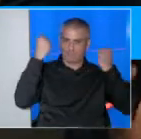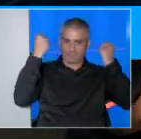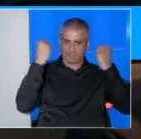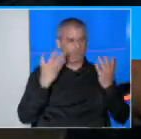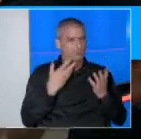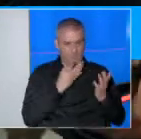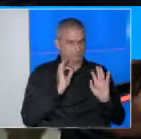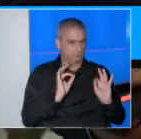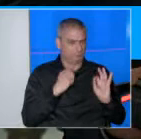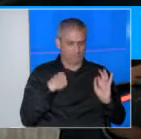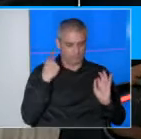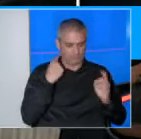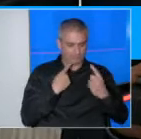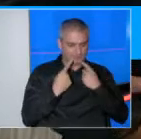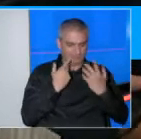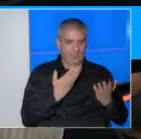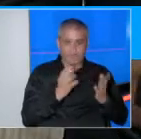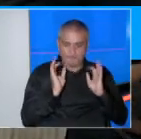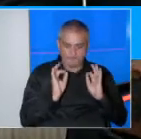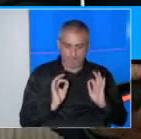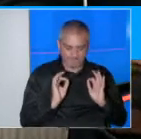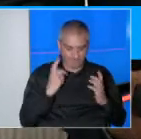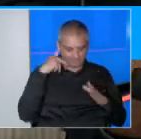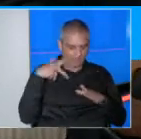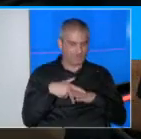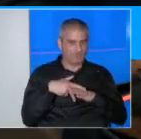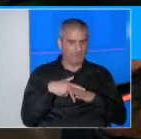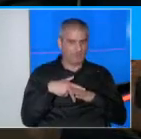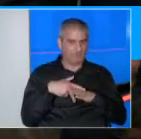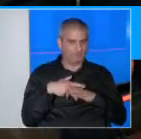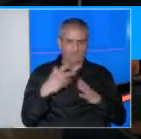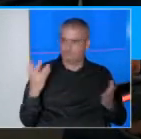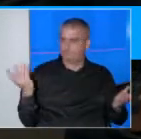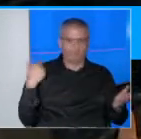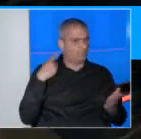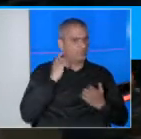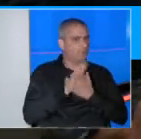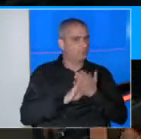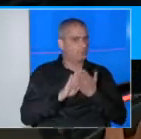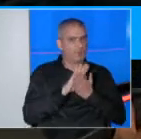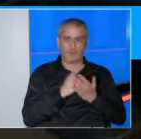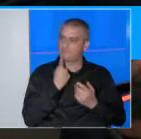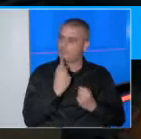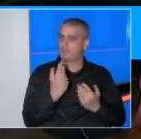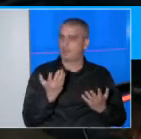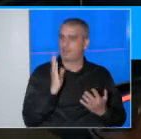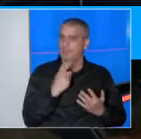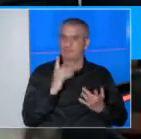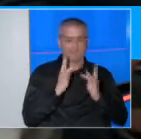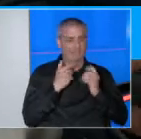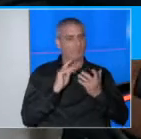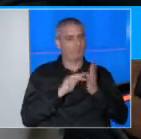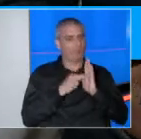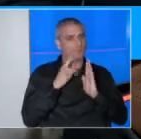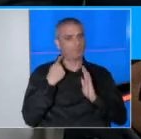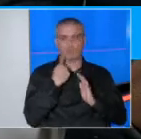הפגנות לגיטימיות, אנחנו שומעים את השיח באמת, המטריד הזה צריך לומר, ואנחנו לא שומעים מכם אמירה, את יודעת, גם יריבים פוליטיים אפשר